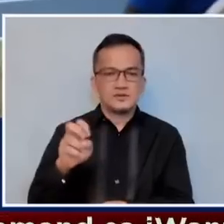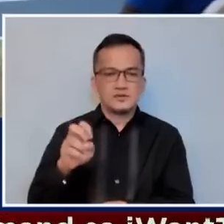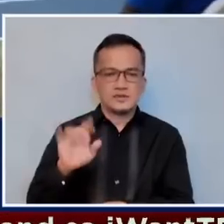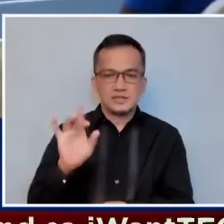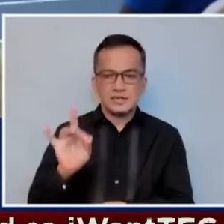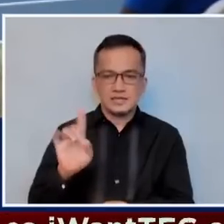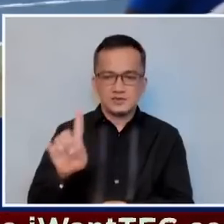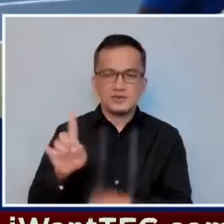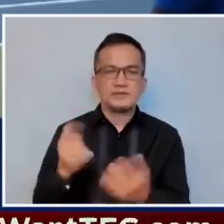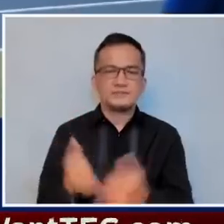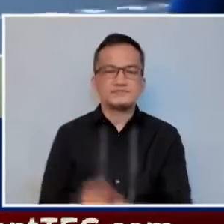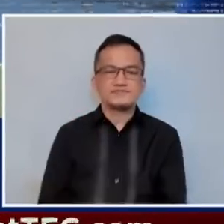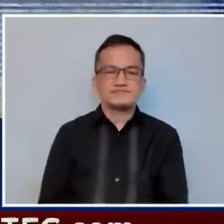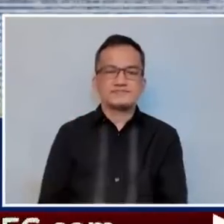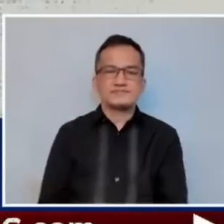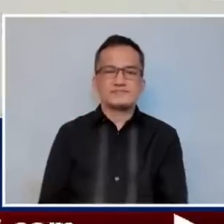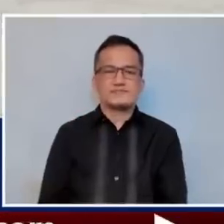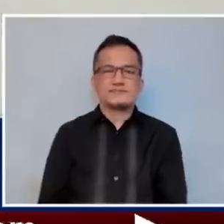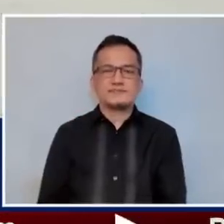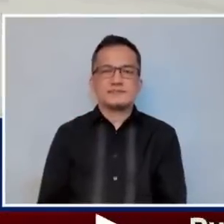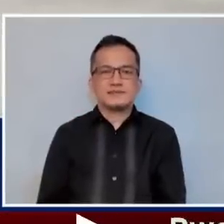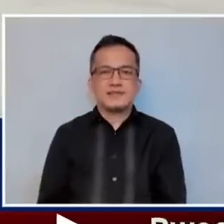281 ngayon.